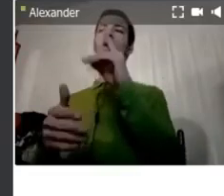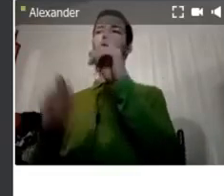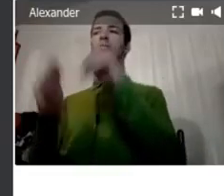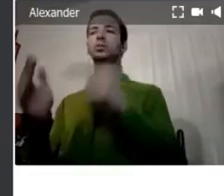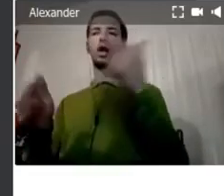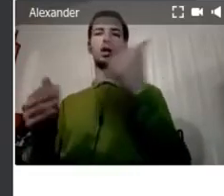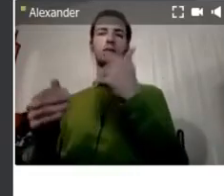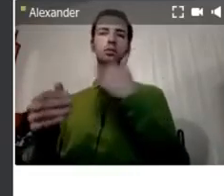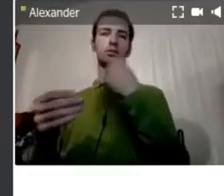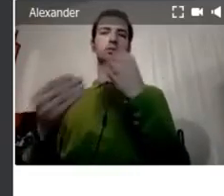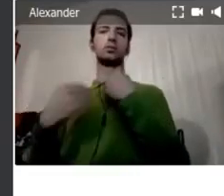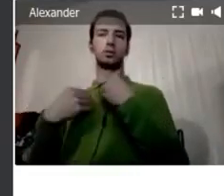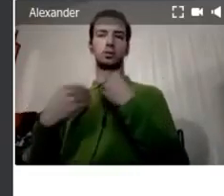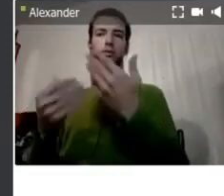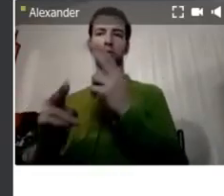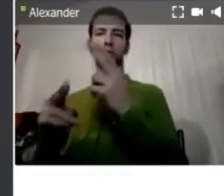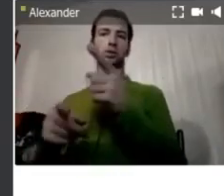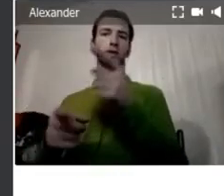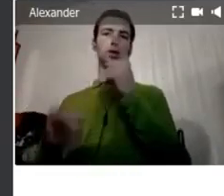у нас